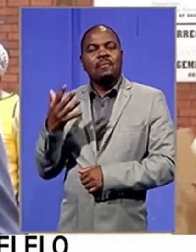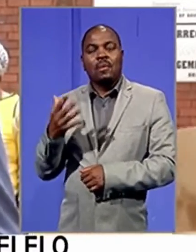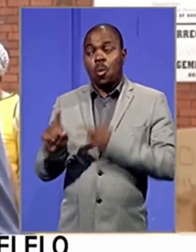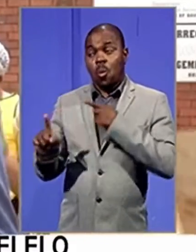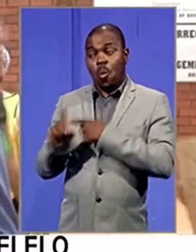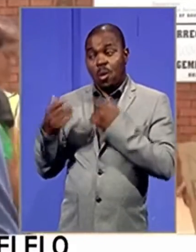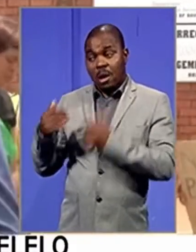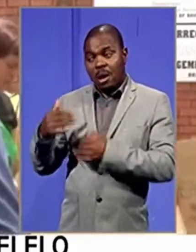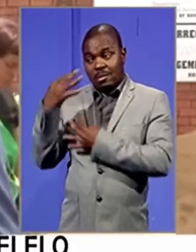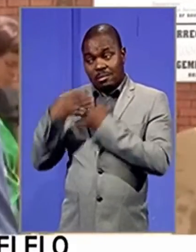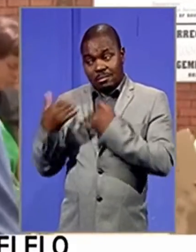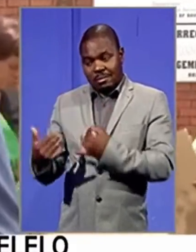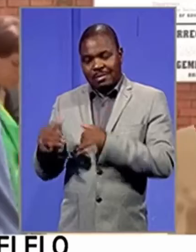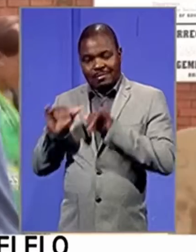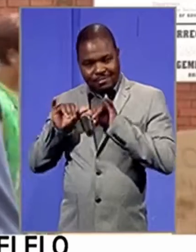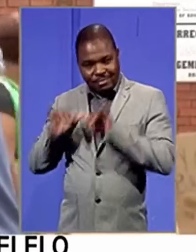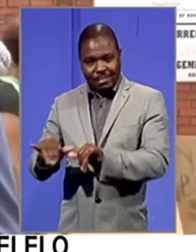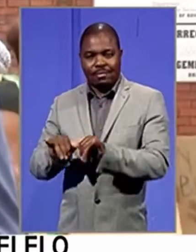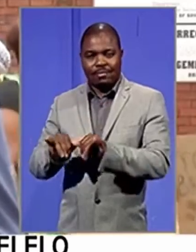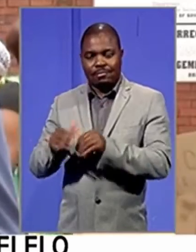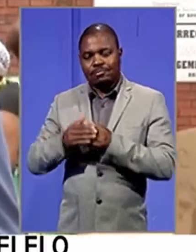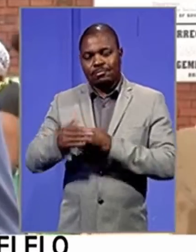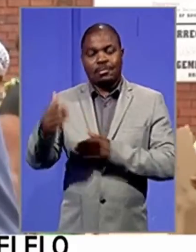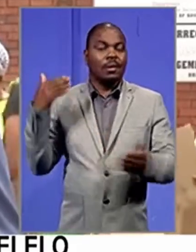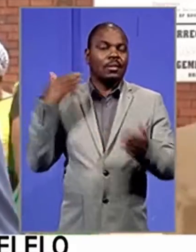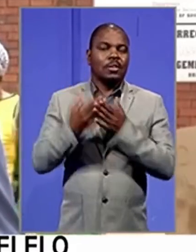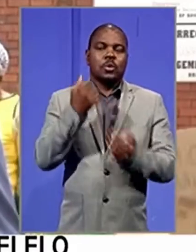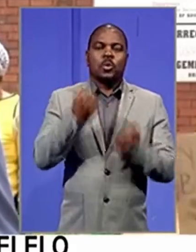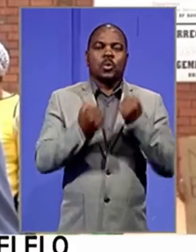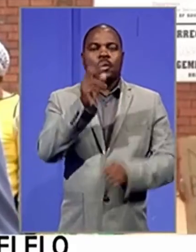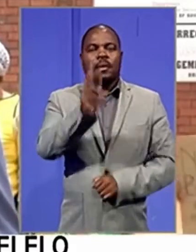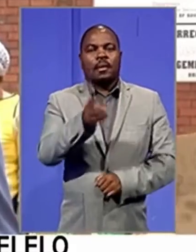Mashiane yena o tla tšwela pele go dula ntlwana swiswi go fitlhela ga a tšwela